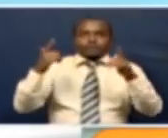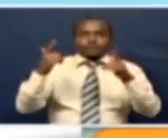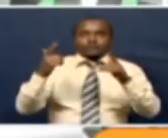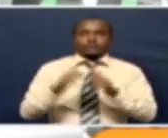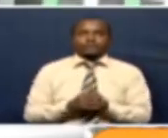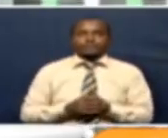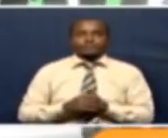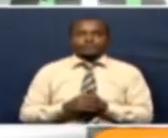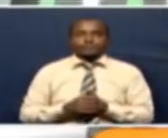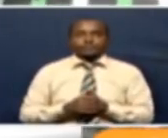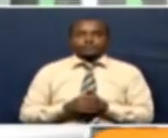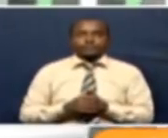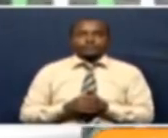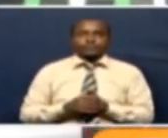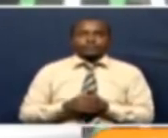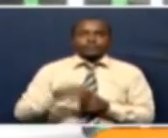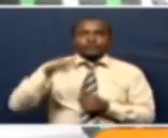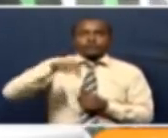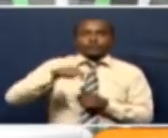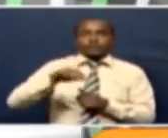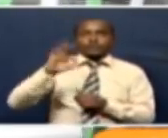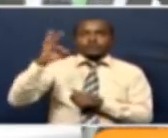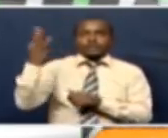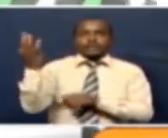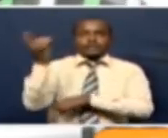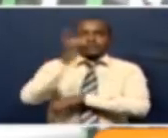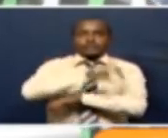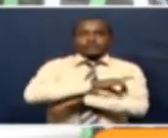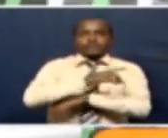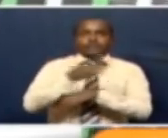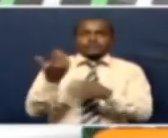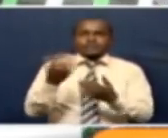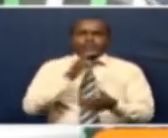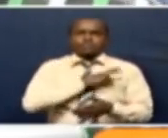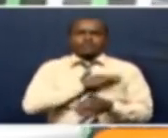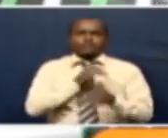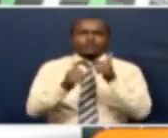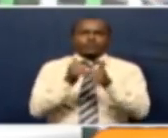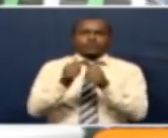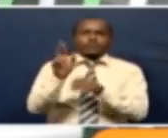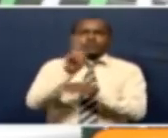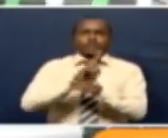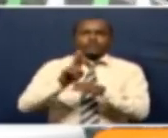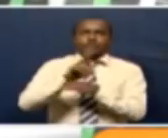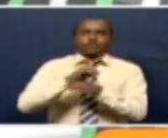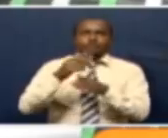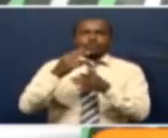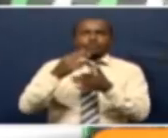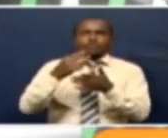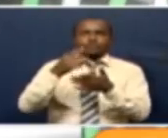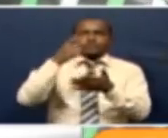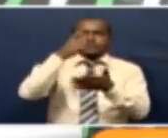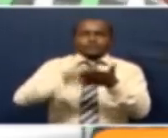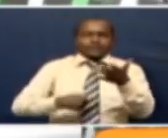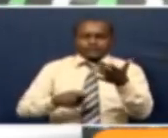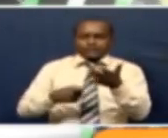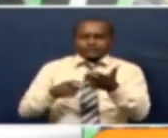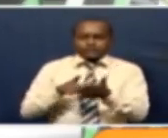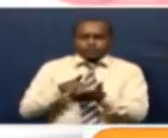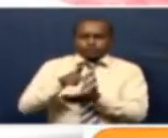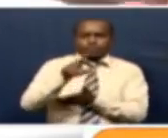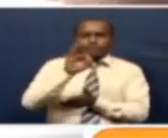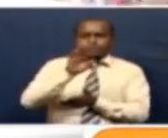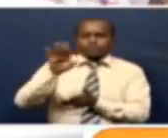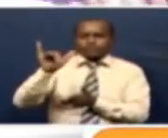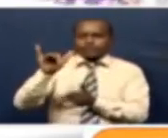hiyo. Leo ni siku ya tatu feri imelala. Sasa kuna faida gani kutumia taksi ya wananchi kununua feri mpya na haifanyi